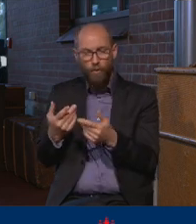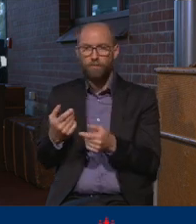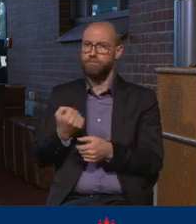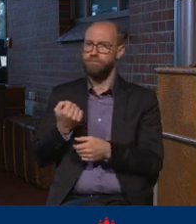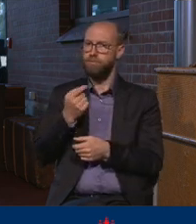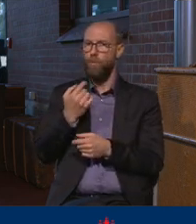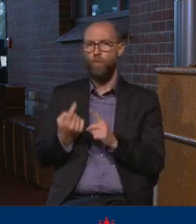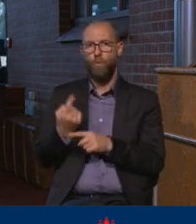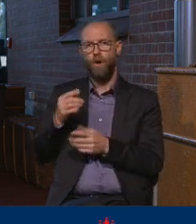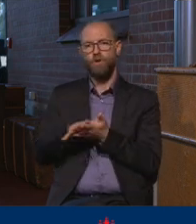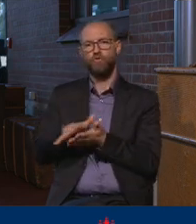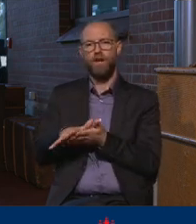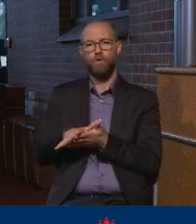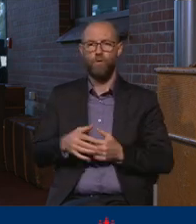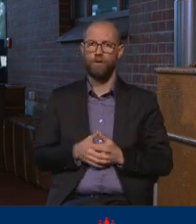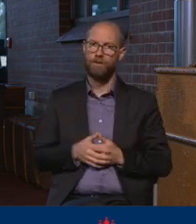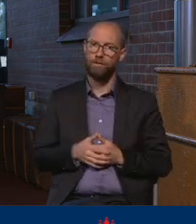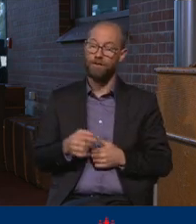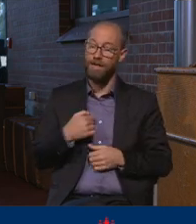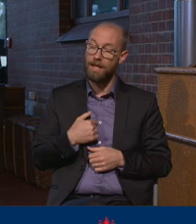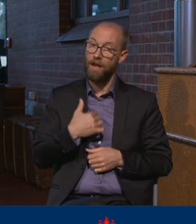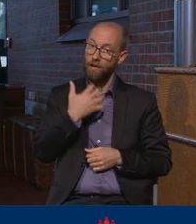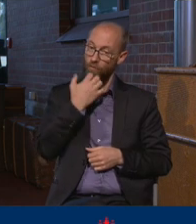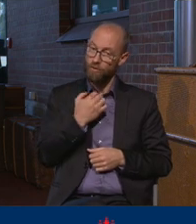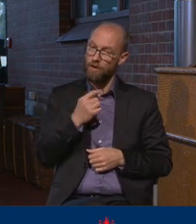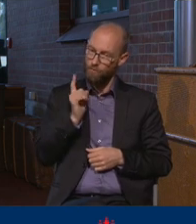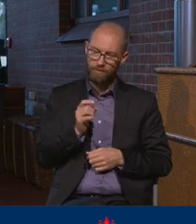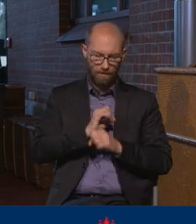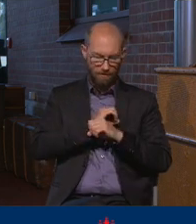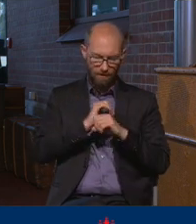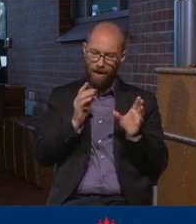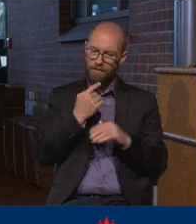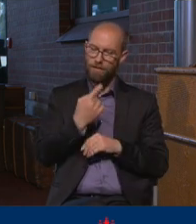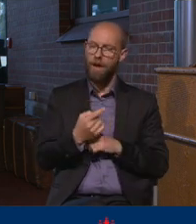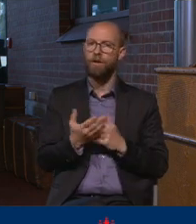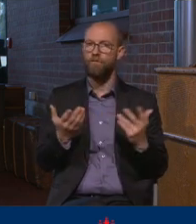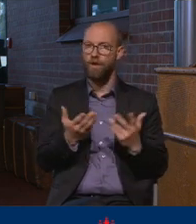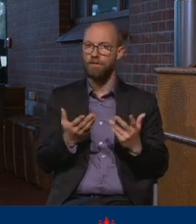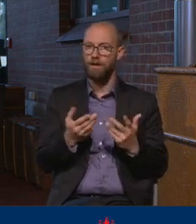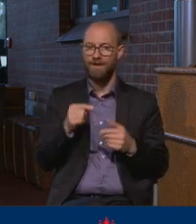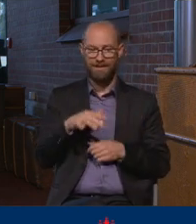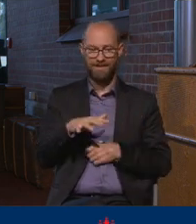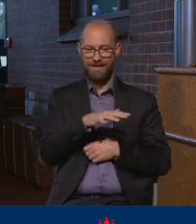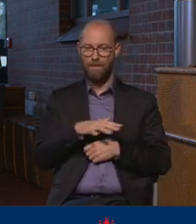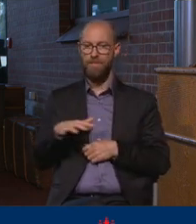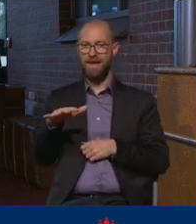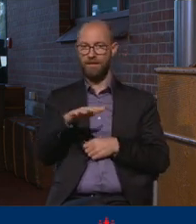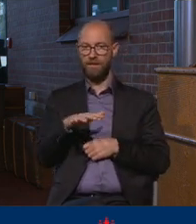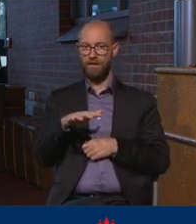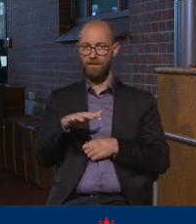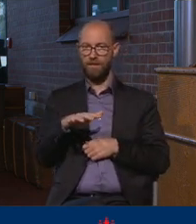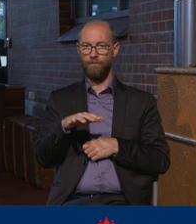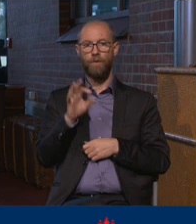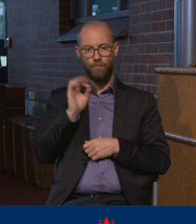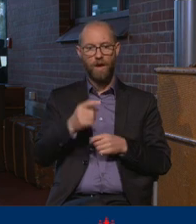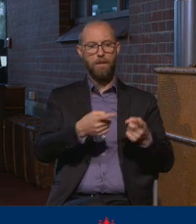und was ich mir wünsche ist dass man hier ganz eindeutig sagen dass dieses gebiet zurückgegeben wird in die verantwortung des